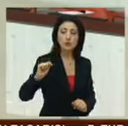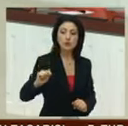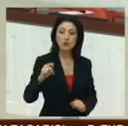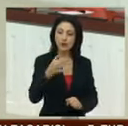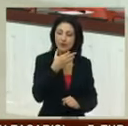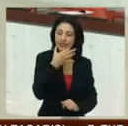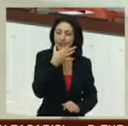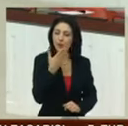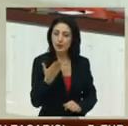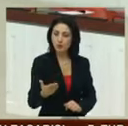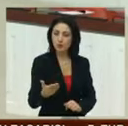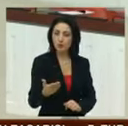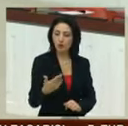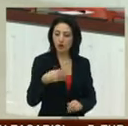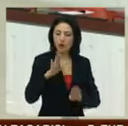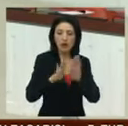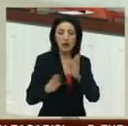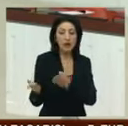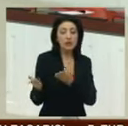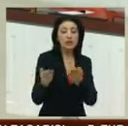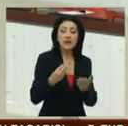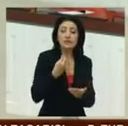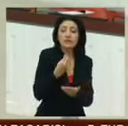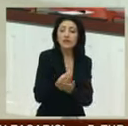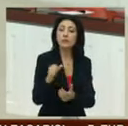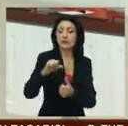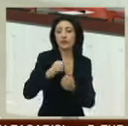o tebessümü iade etmeye davet ediyorum.